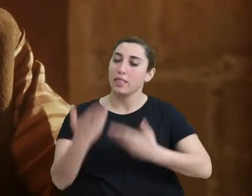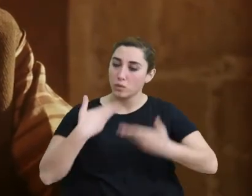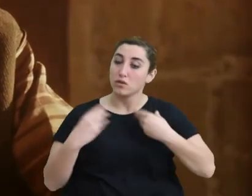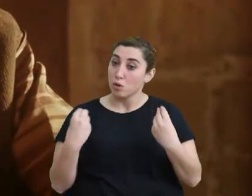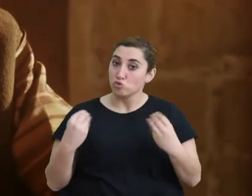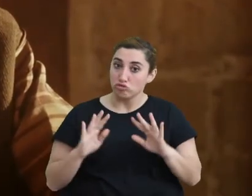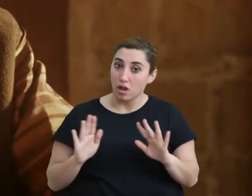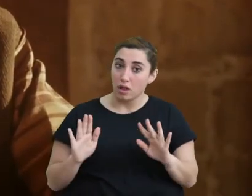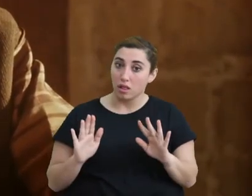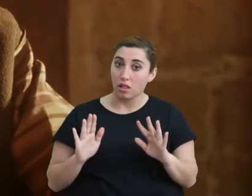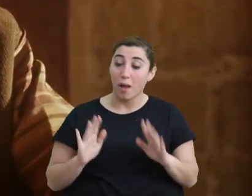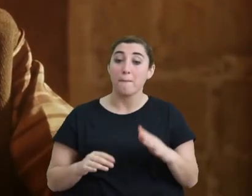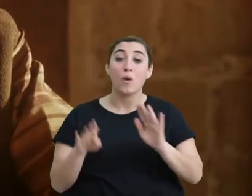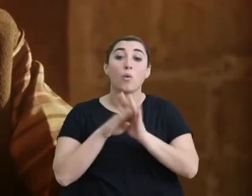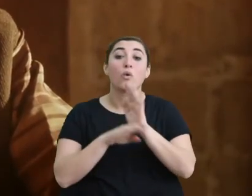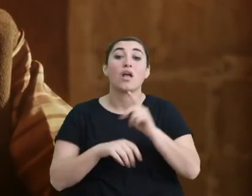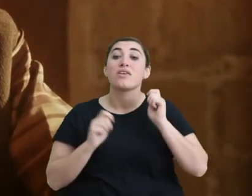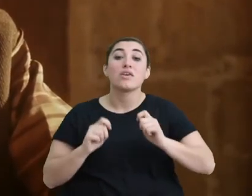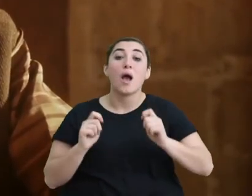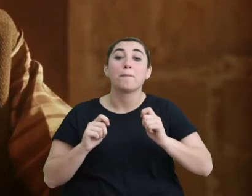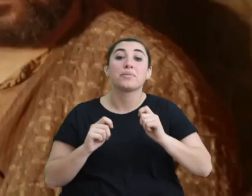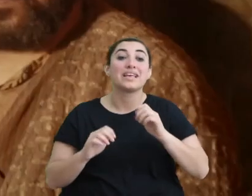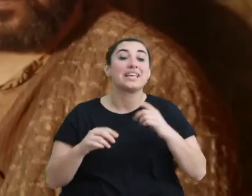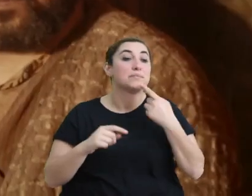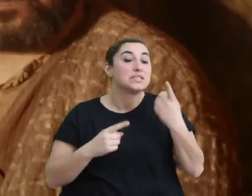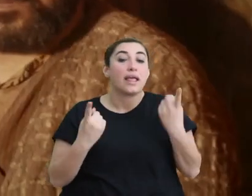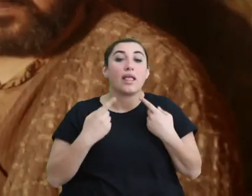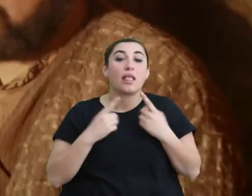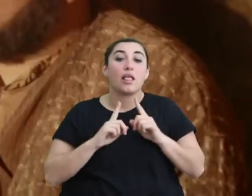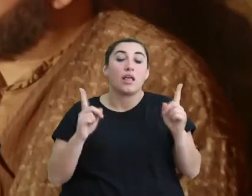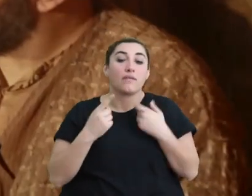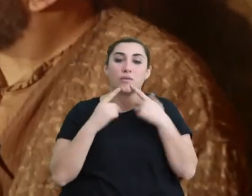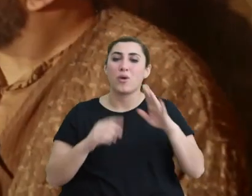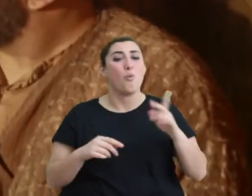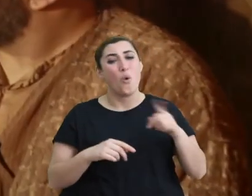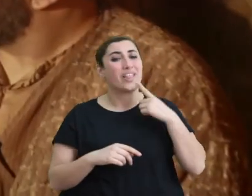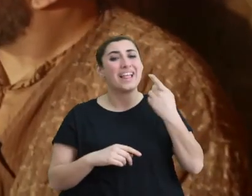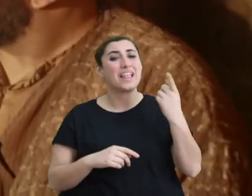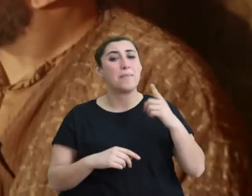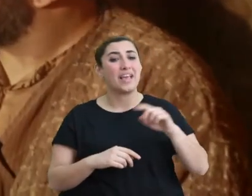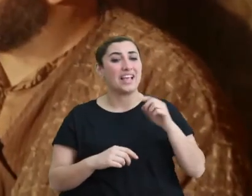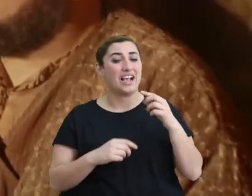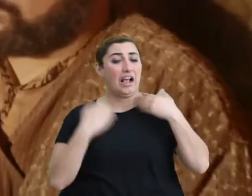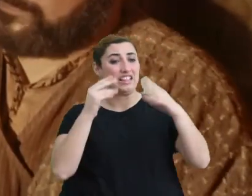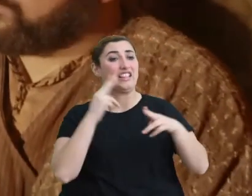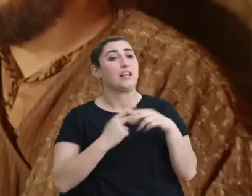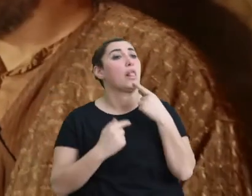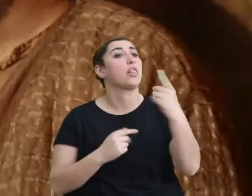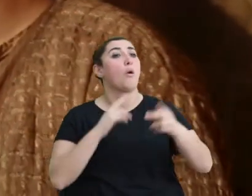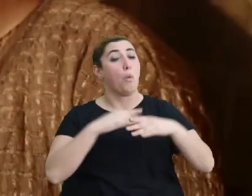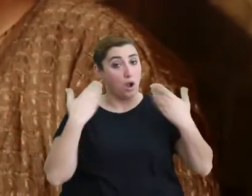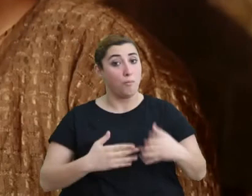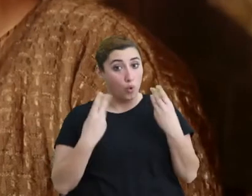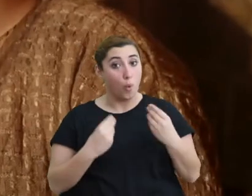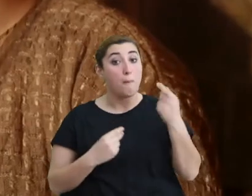de şeriatın kestiği parmak acımaz. Şeriat ne vakittir kadının iki dudağına kalmıştır şeyim?